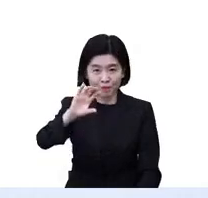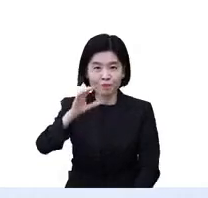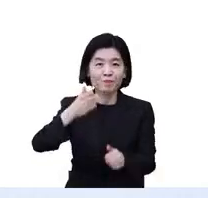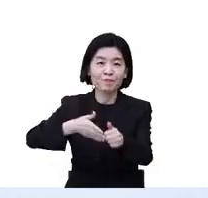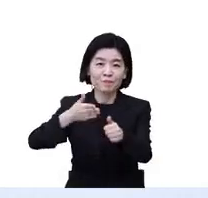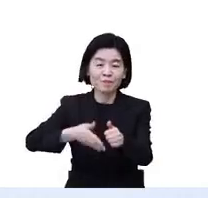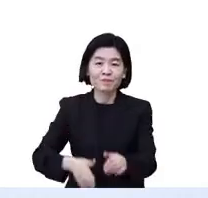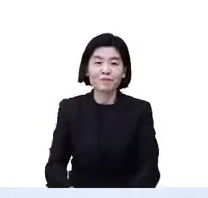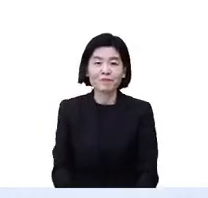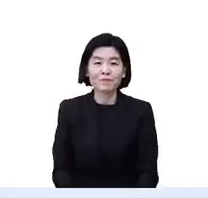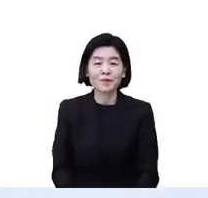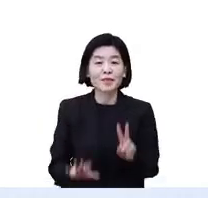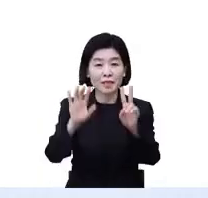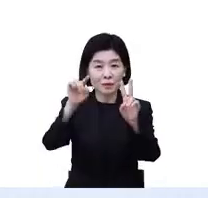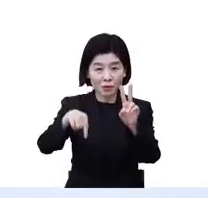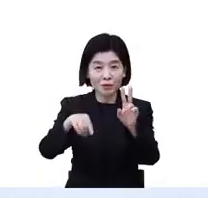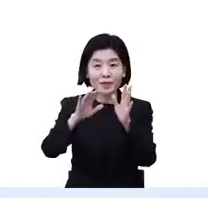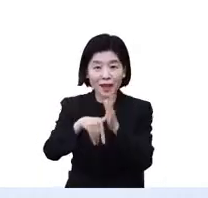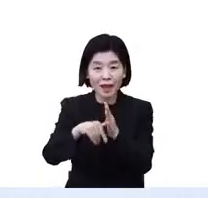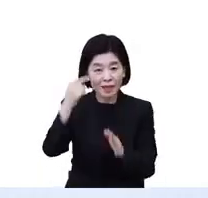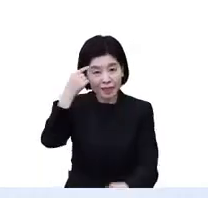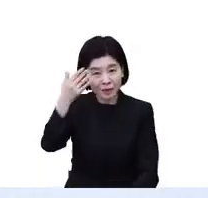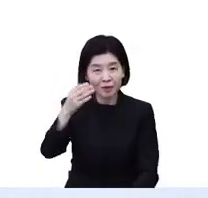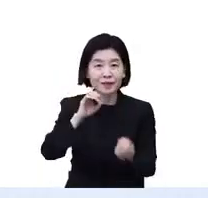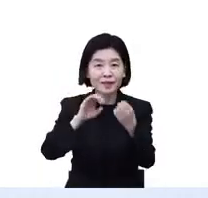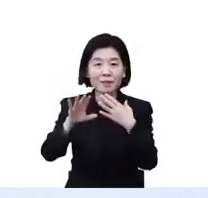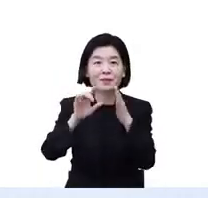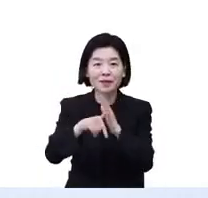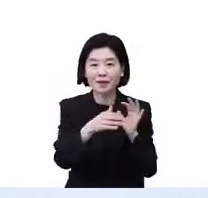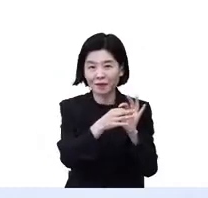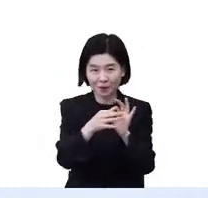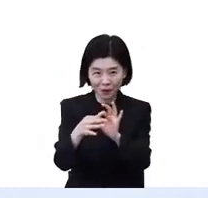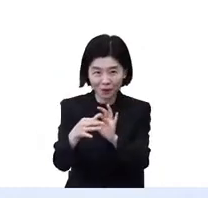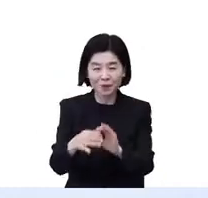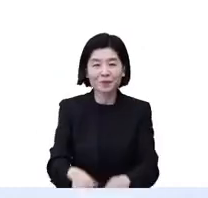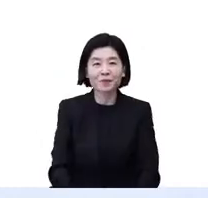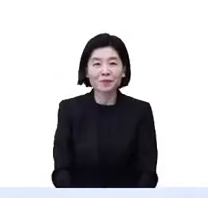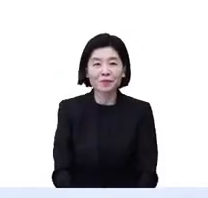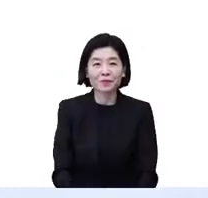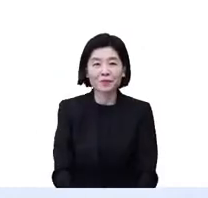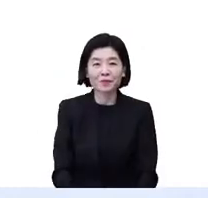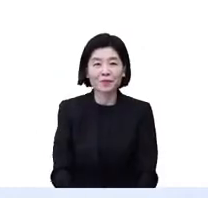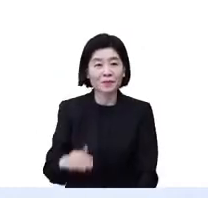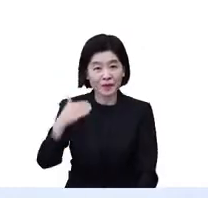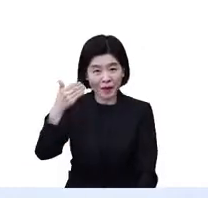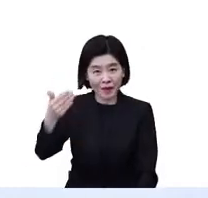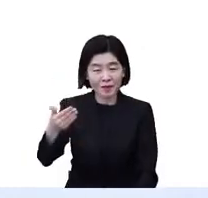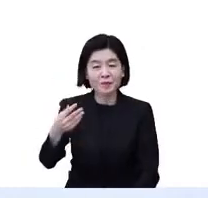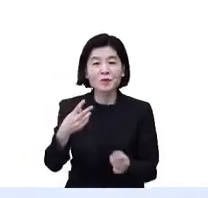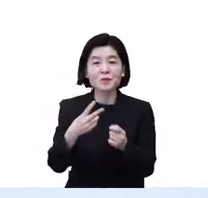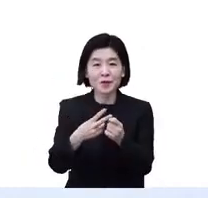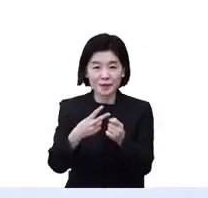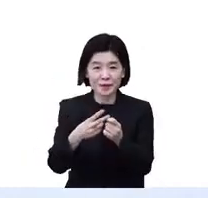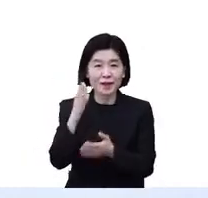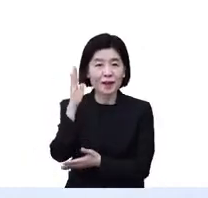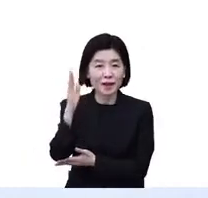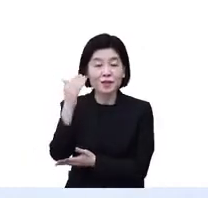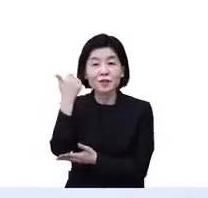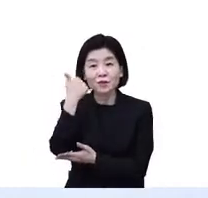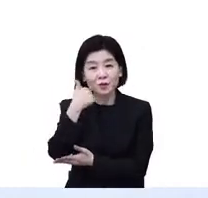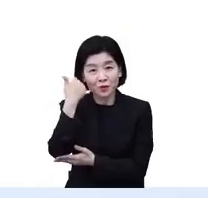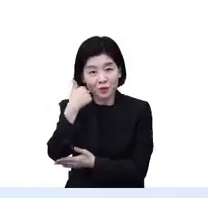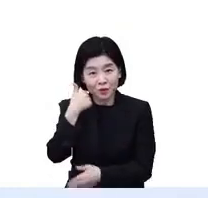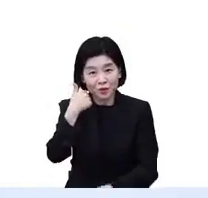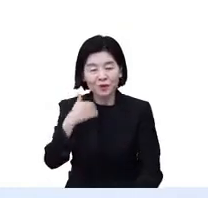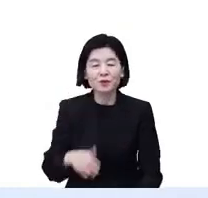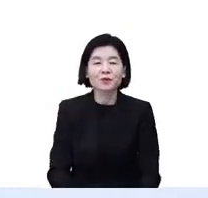남겨주시길 바랄게요. 저희 2부에서는 질의응답 시간도 이어집니다. 자, 그럼 계속해서 두 번째 강연을